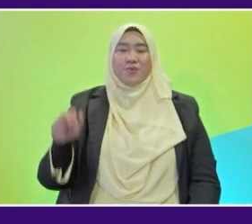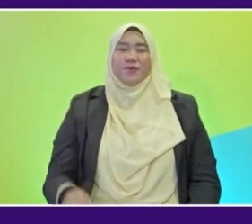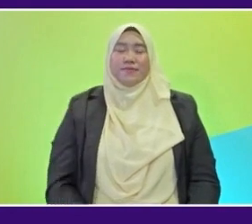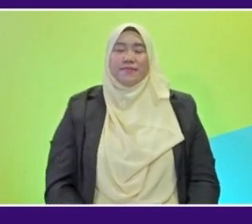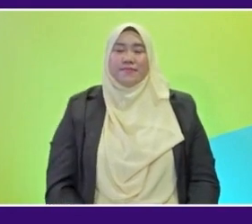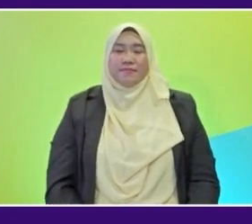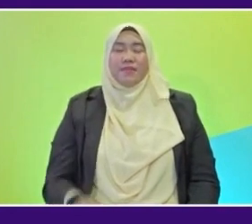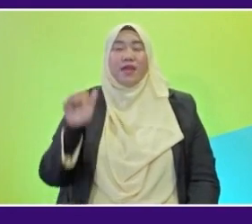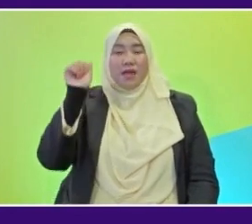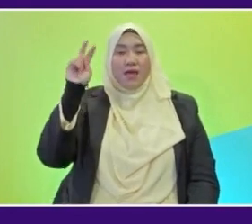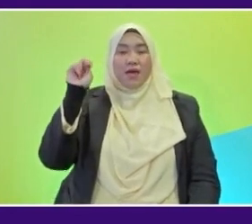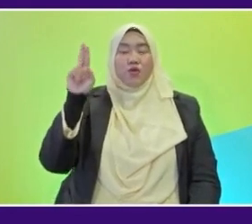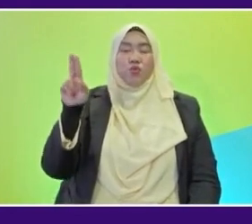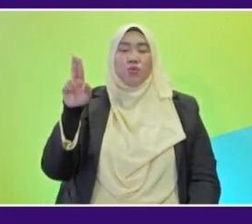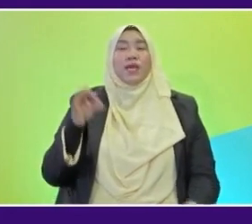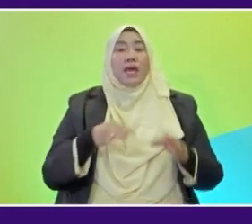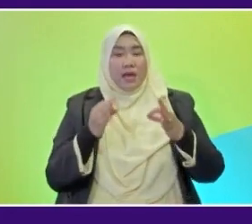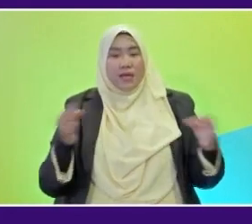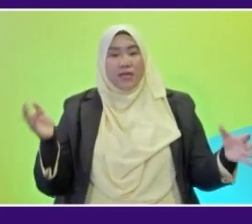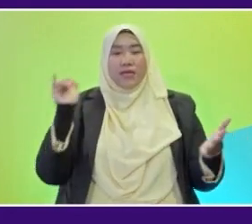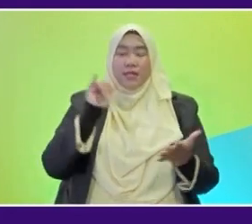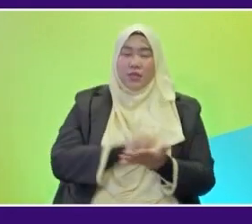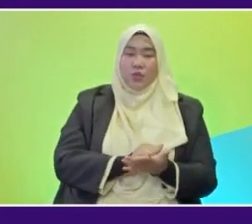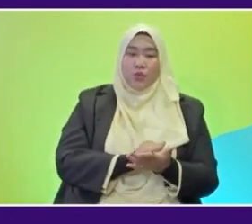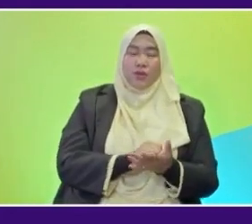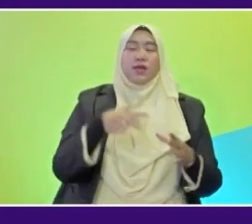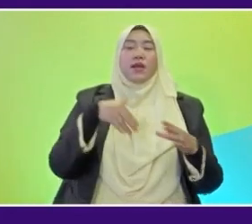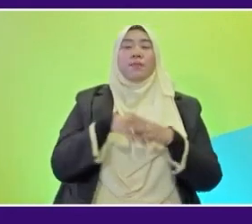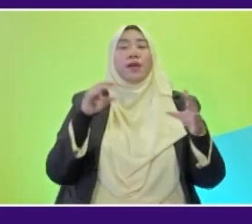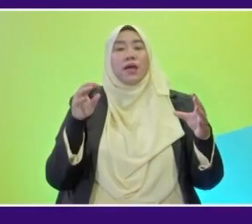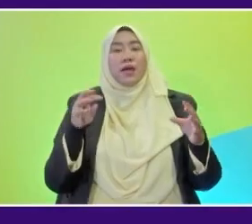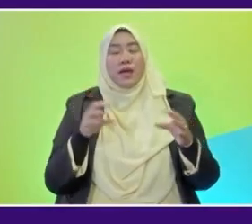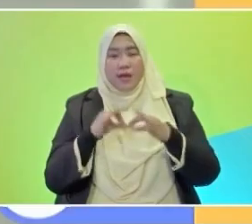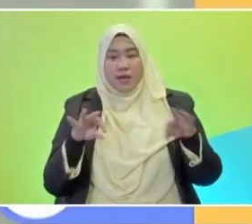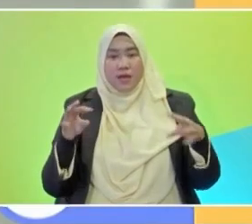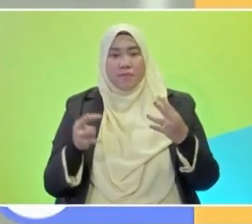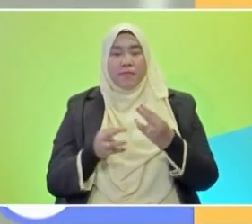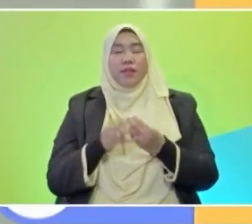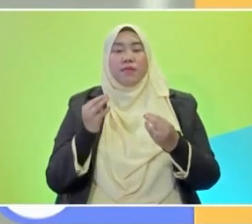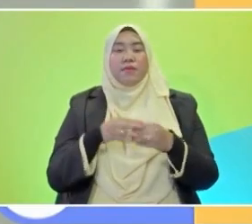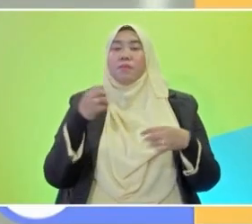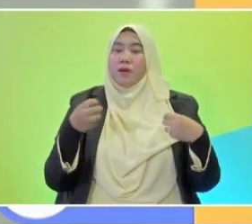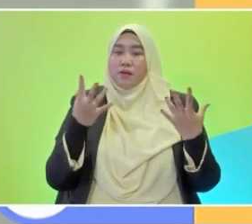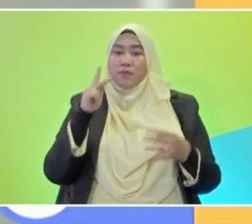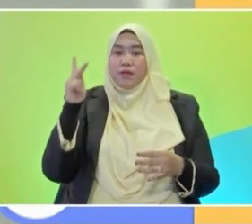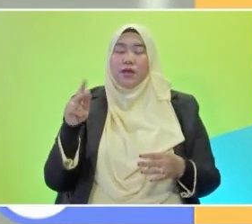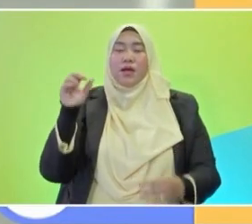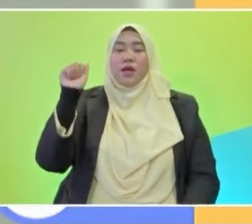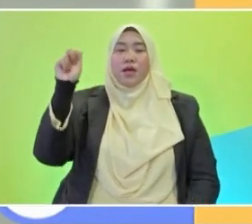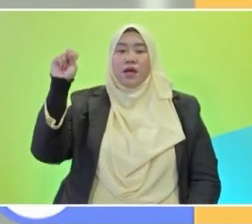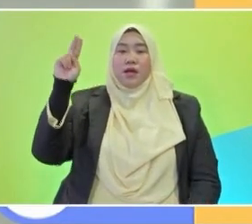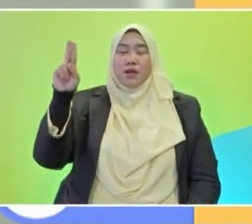anu bagi ayah tersebut jadi bila kita susun balik dalam ayat matematika akan jadi berapakah anu Oke